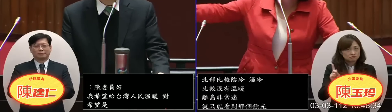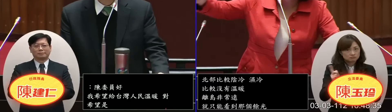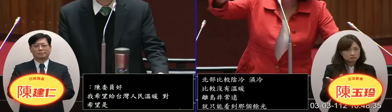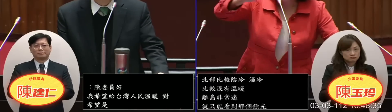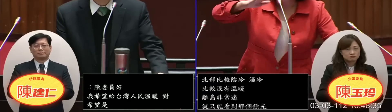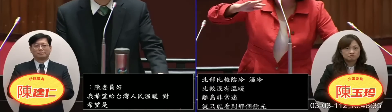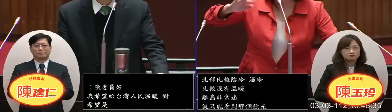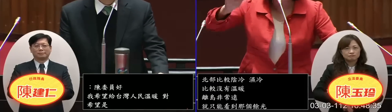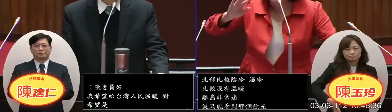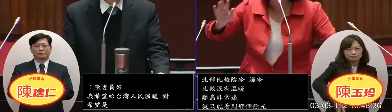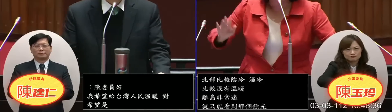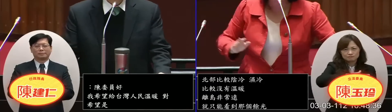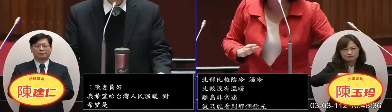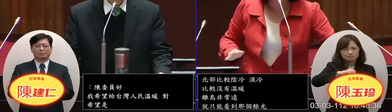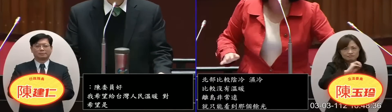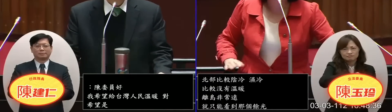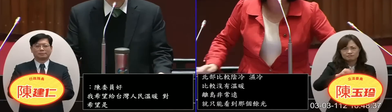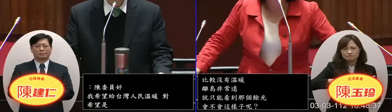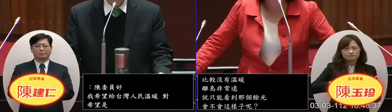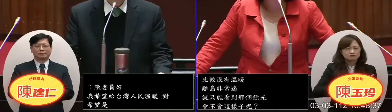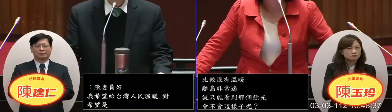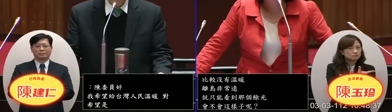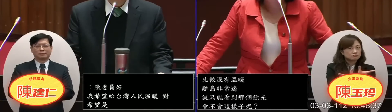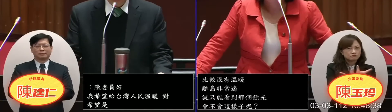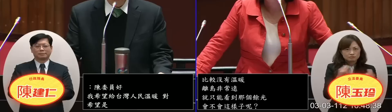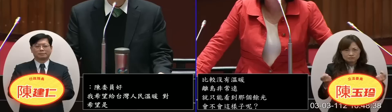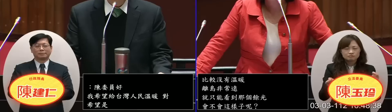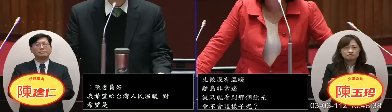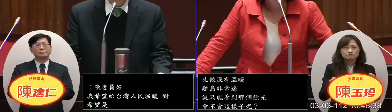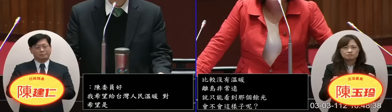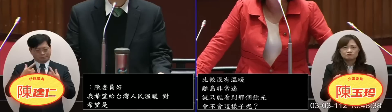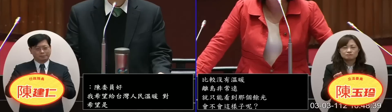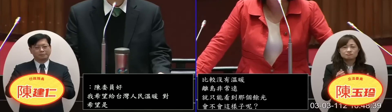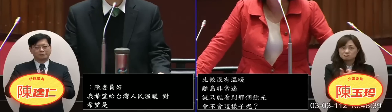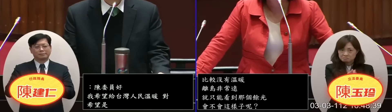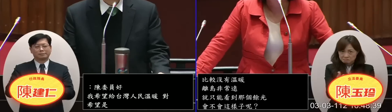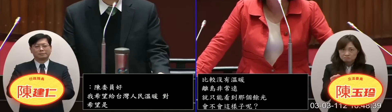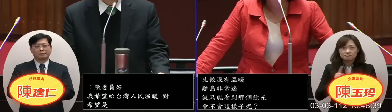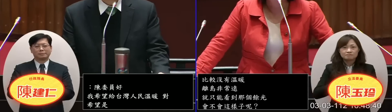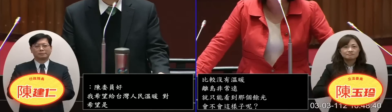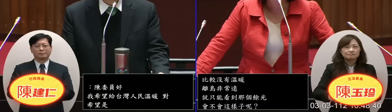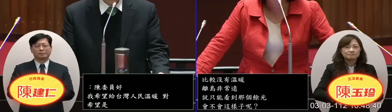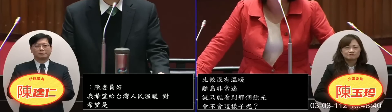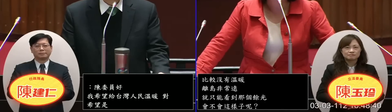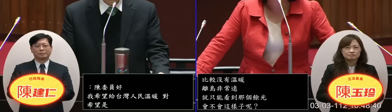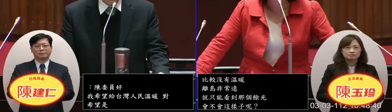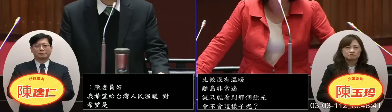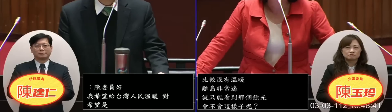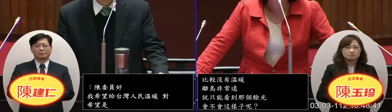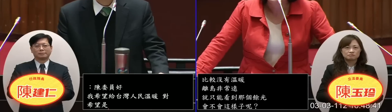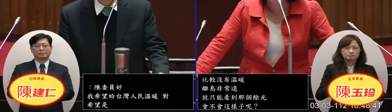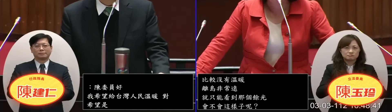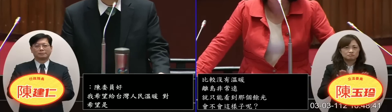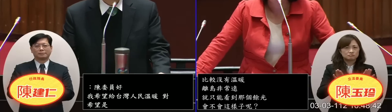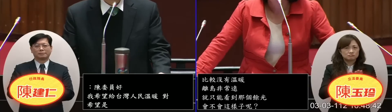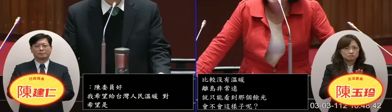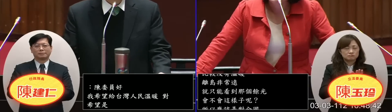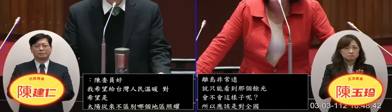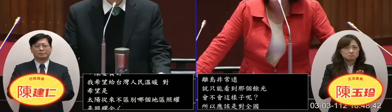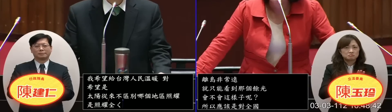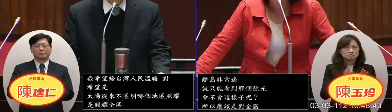个全国，不管台澎金马各地都是一样的嘛，哈。 应该是。 对哈，尤其我们金门地区也不会受到差别待